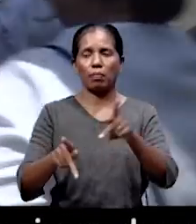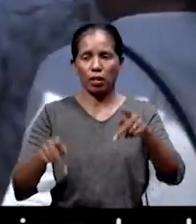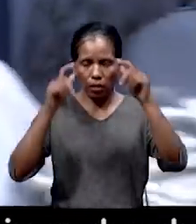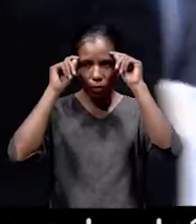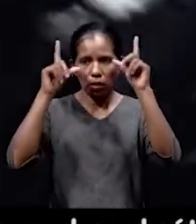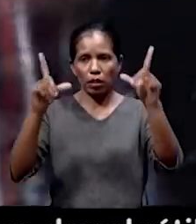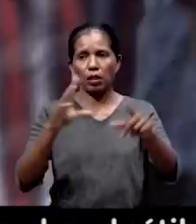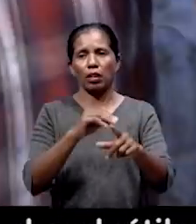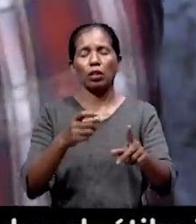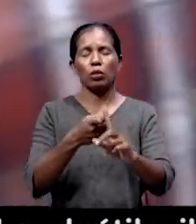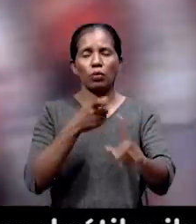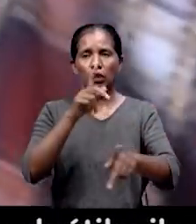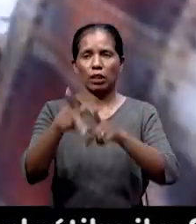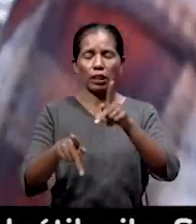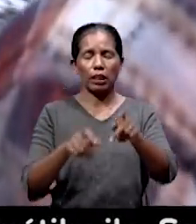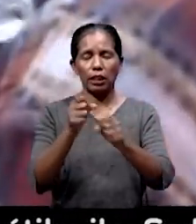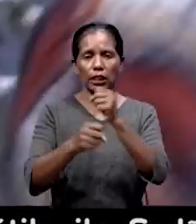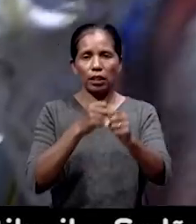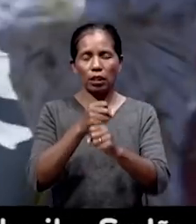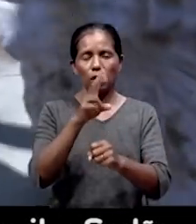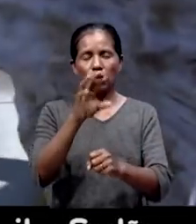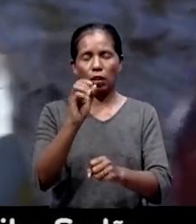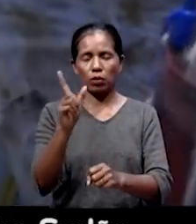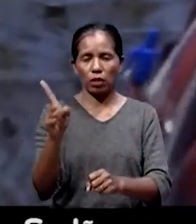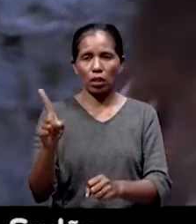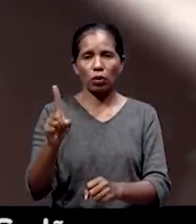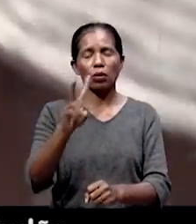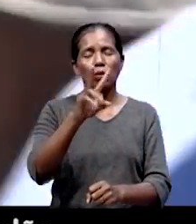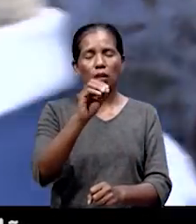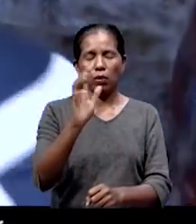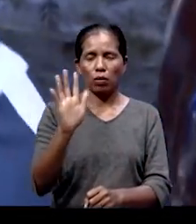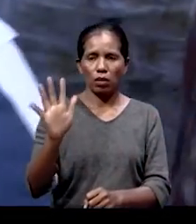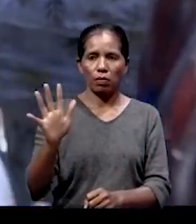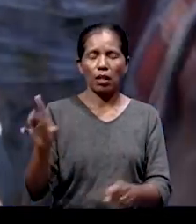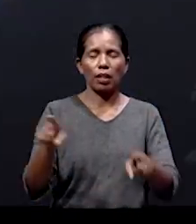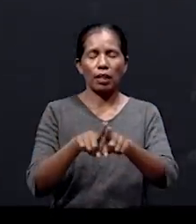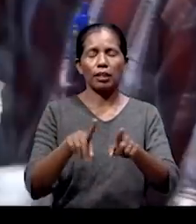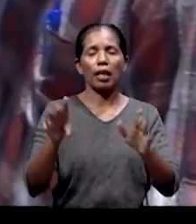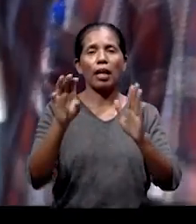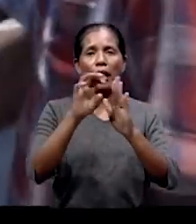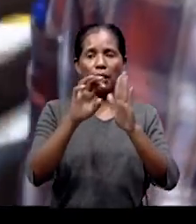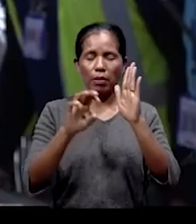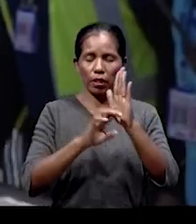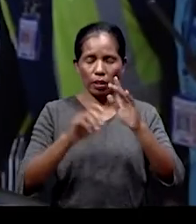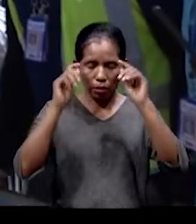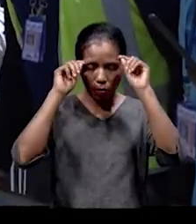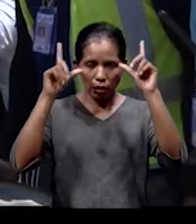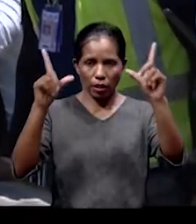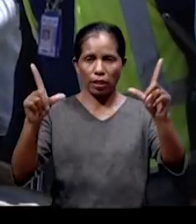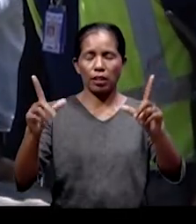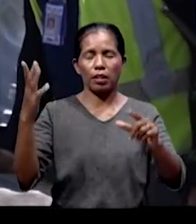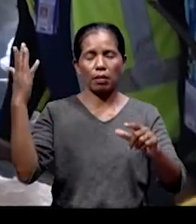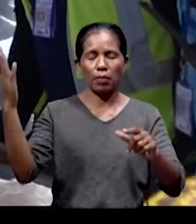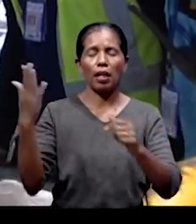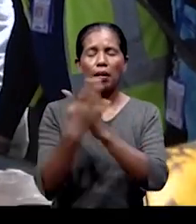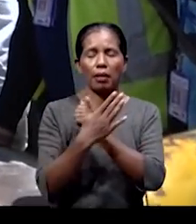Timor-Leste husi tinen riung rua ida to tinen riung rua lima sai mos embaixador Timor-Leste ba Malásia ia tinan rihun rua tolu